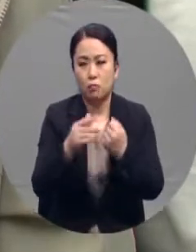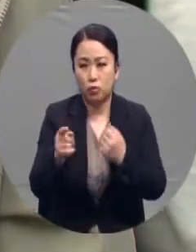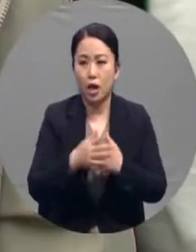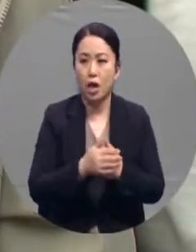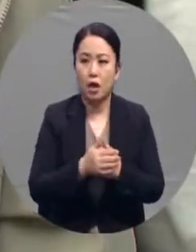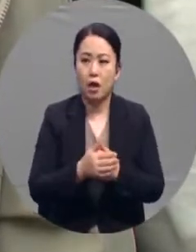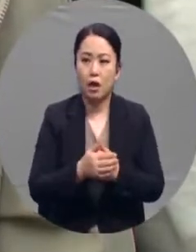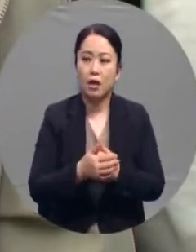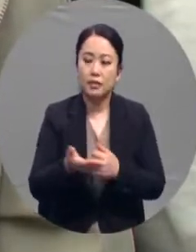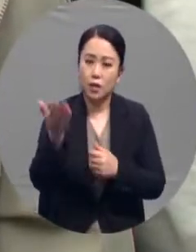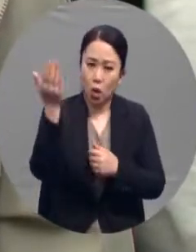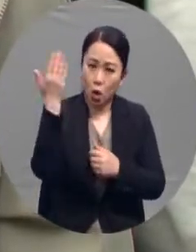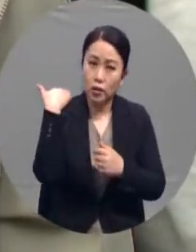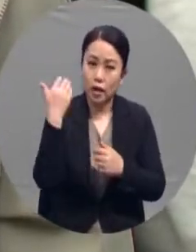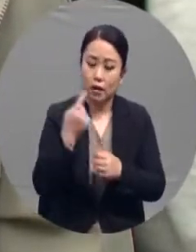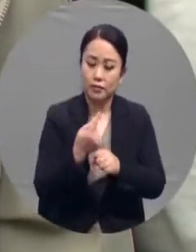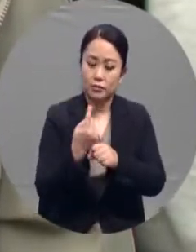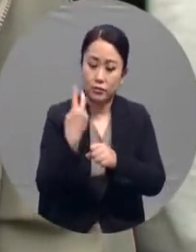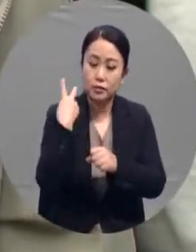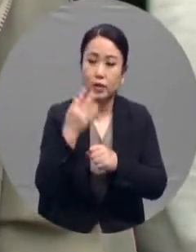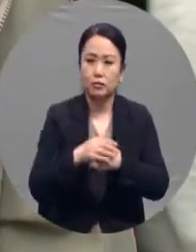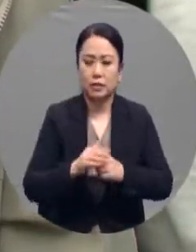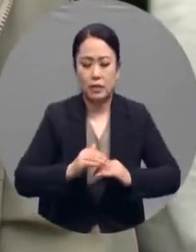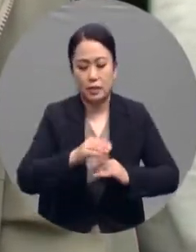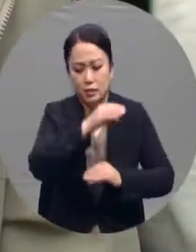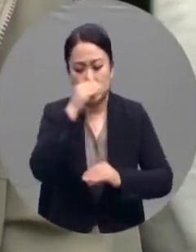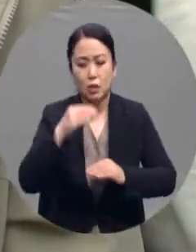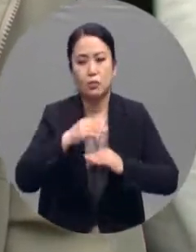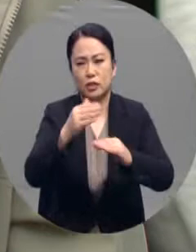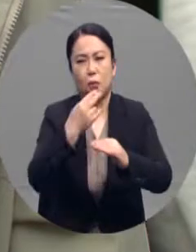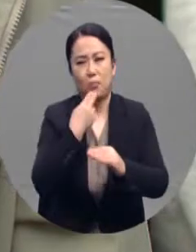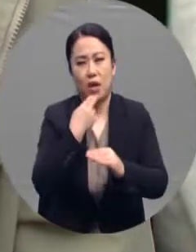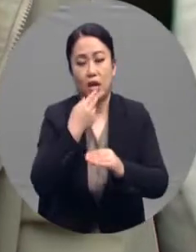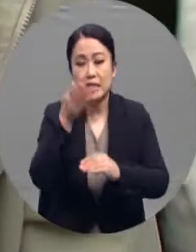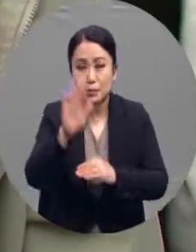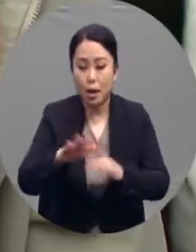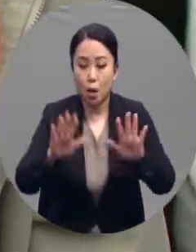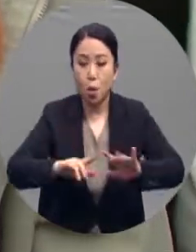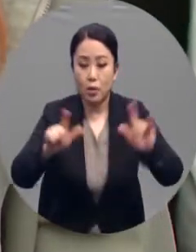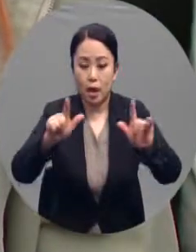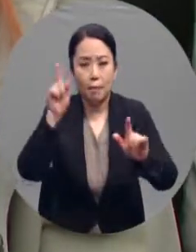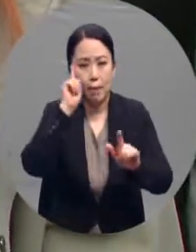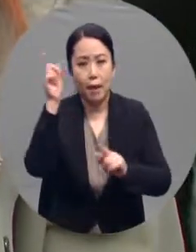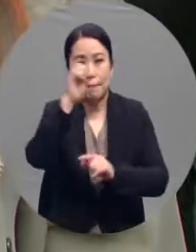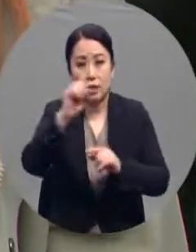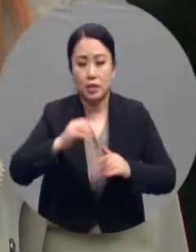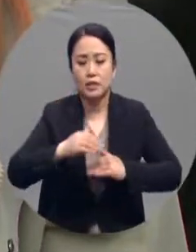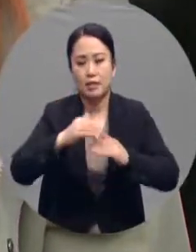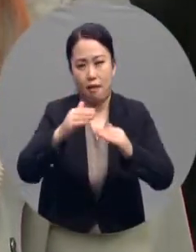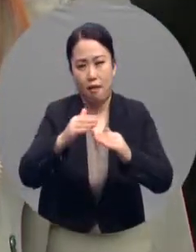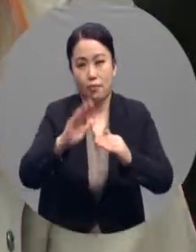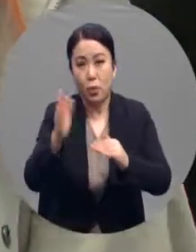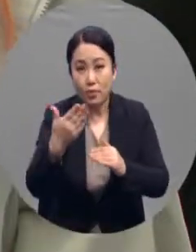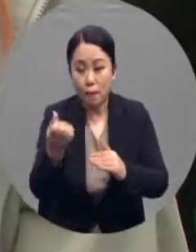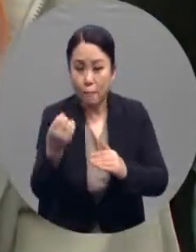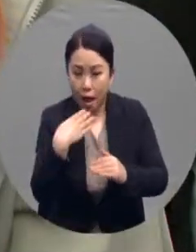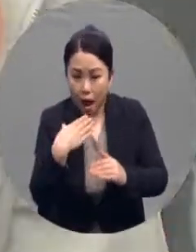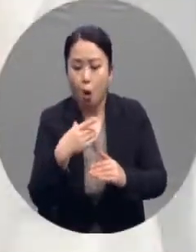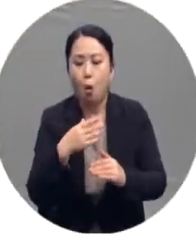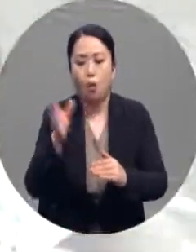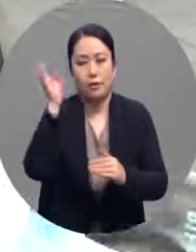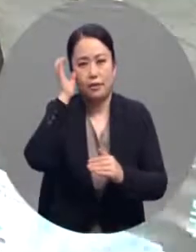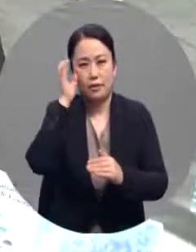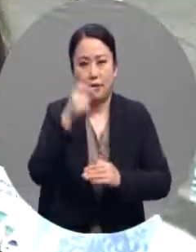전까지는 제대로 진행이 되지 않았는데 올해 이제 100% 다 진행이 된다 해서 정말 기대가